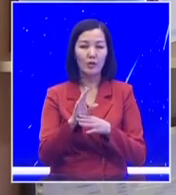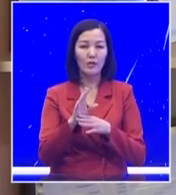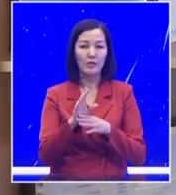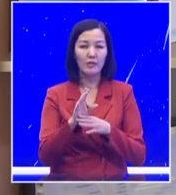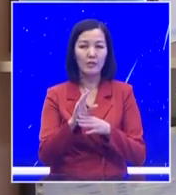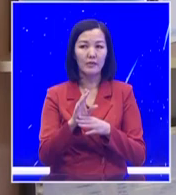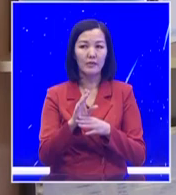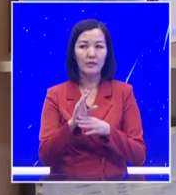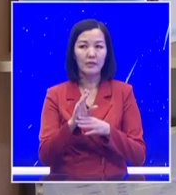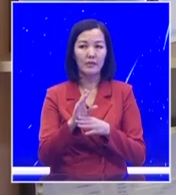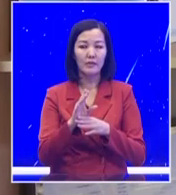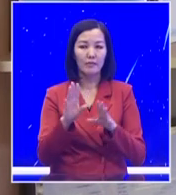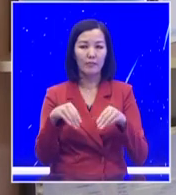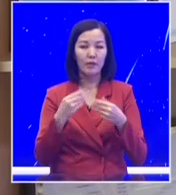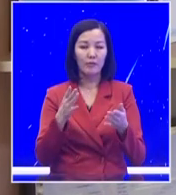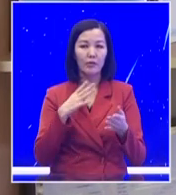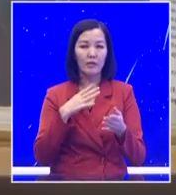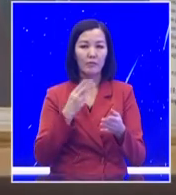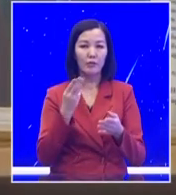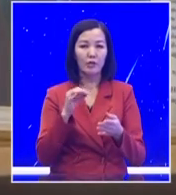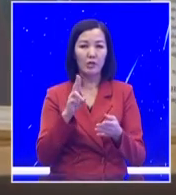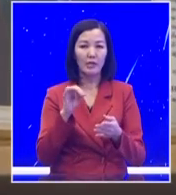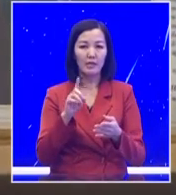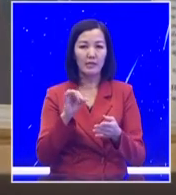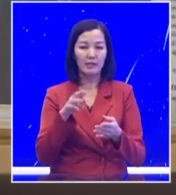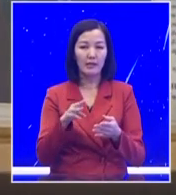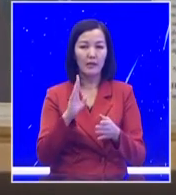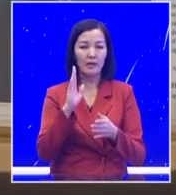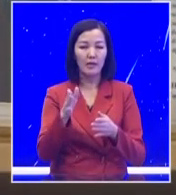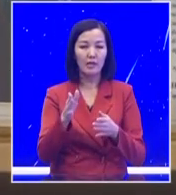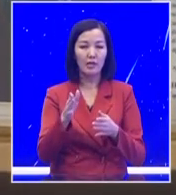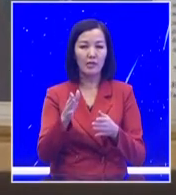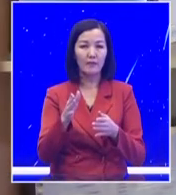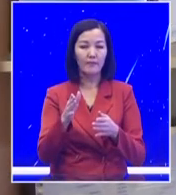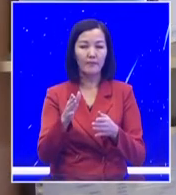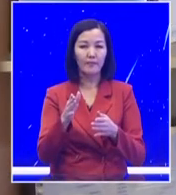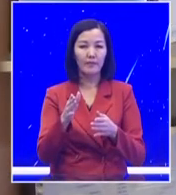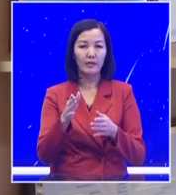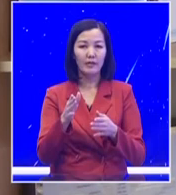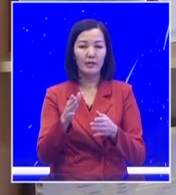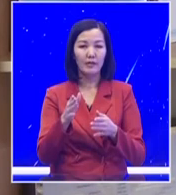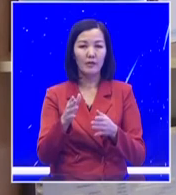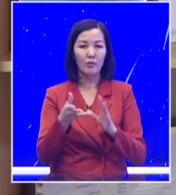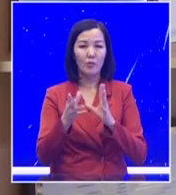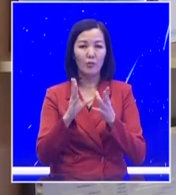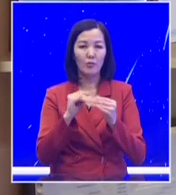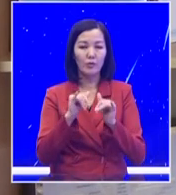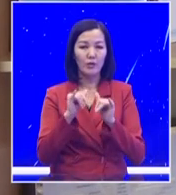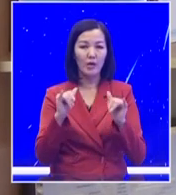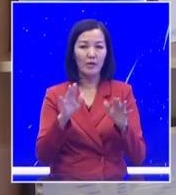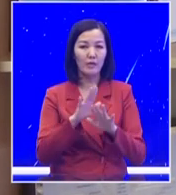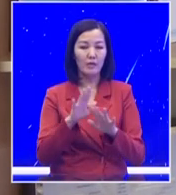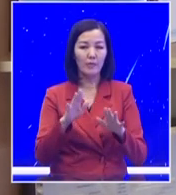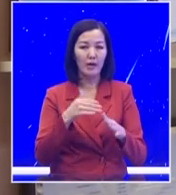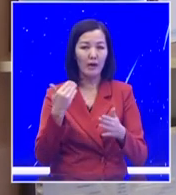ғана өндіріп, тапсырып жатырмыз. Бірақ енді келешекте осы шикізат көлемін арттырмай, соны